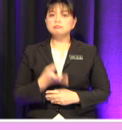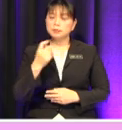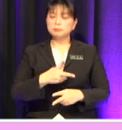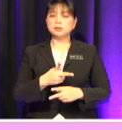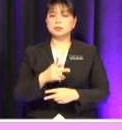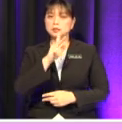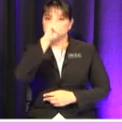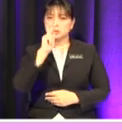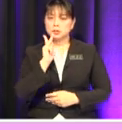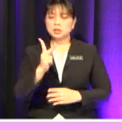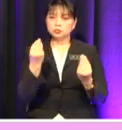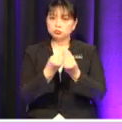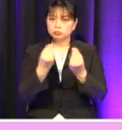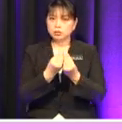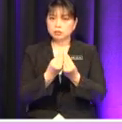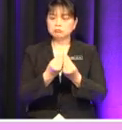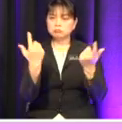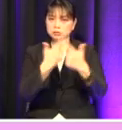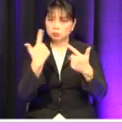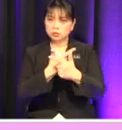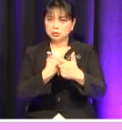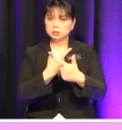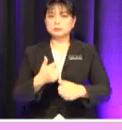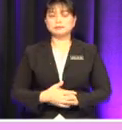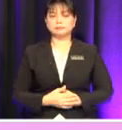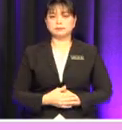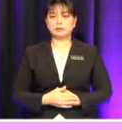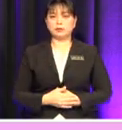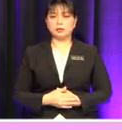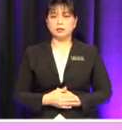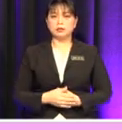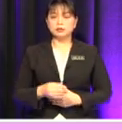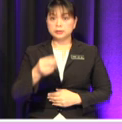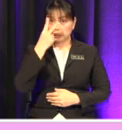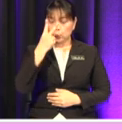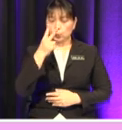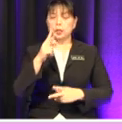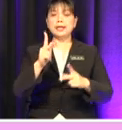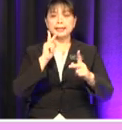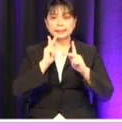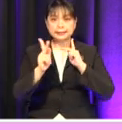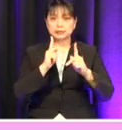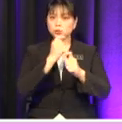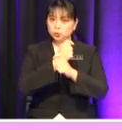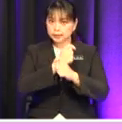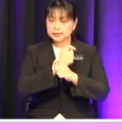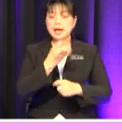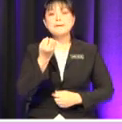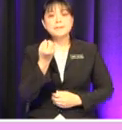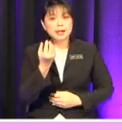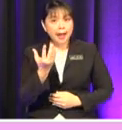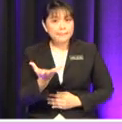dan bilangan buy Oke kata tugas berapakah di ada dua kehendak nih